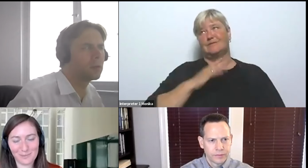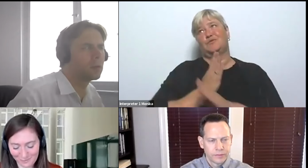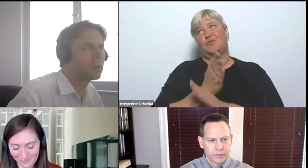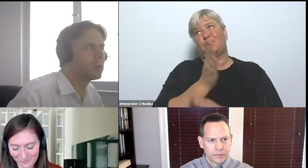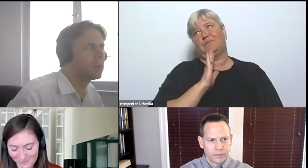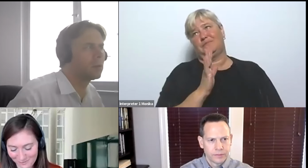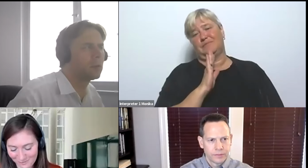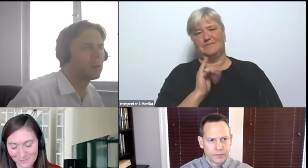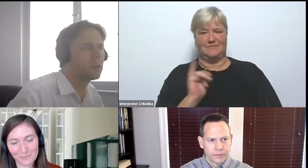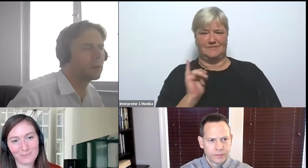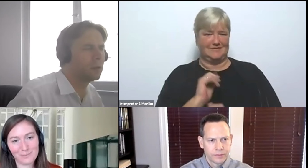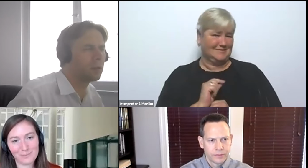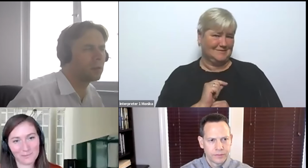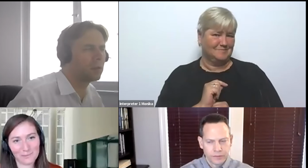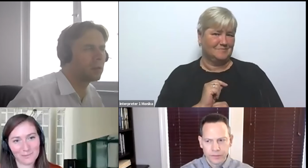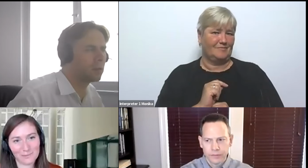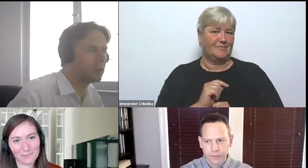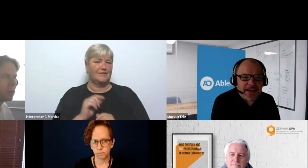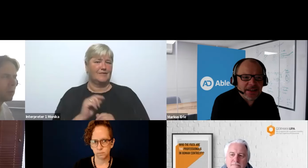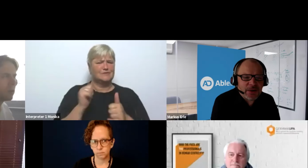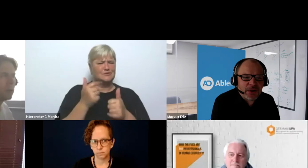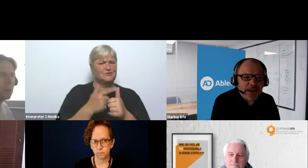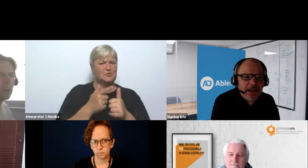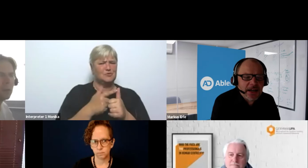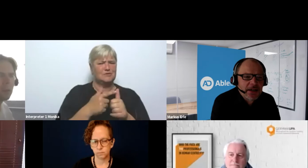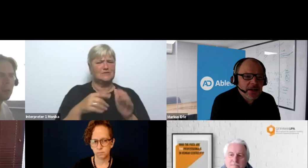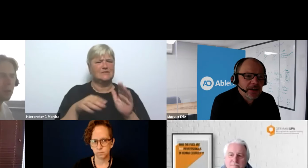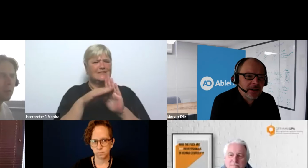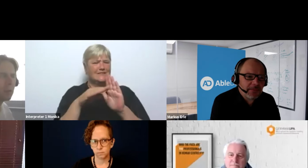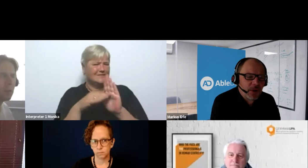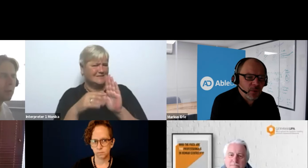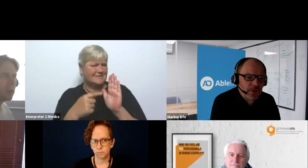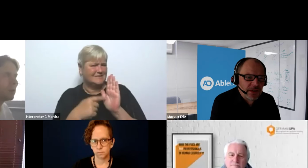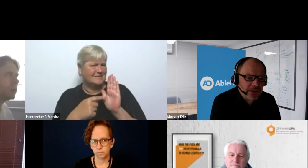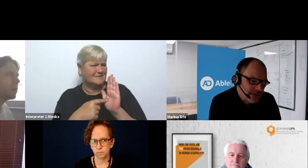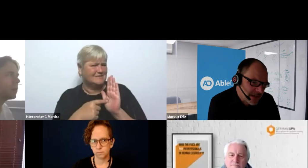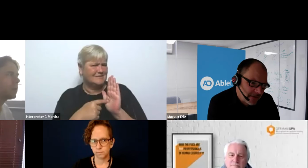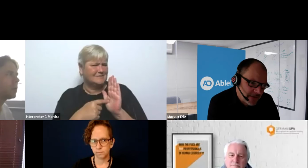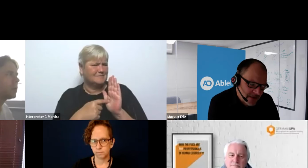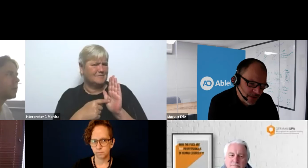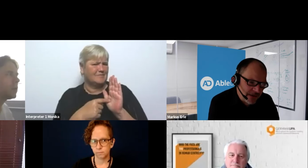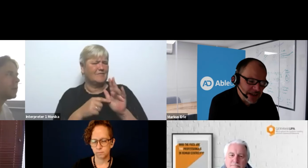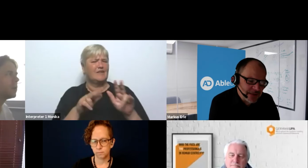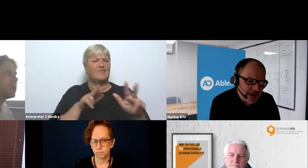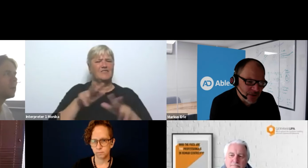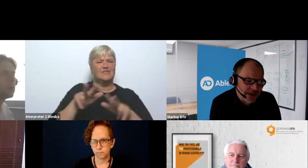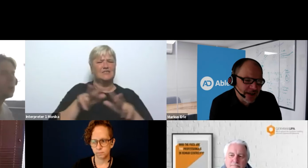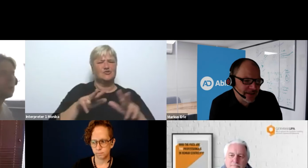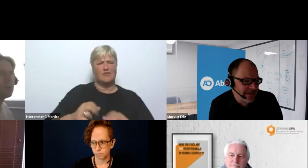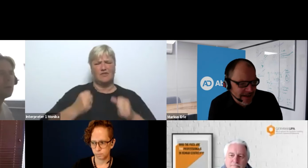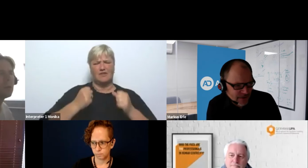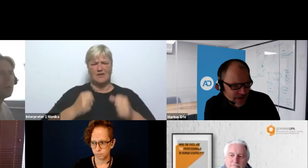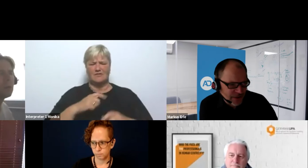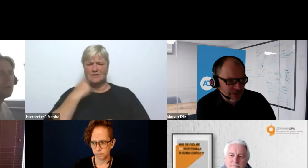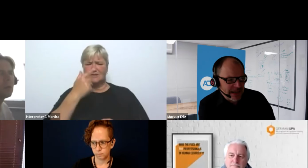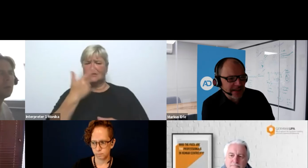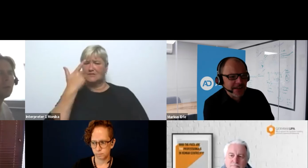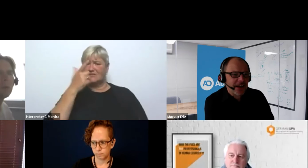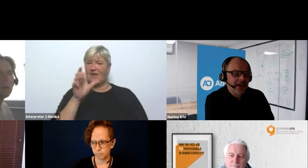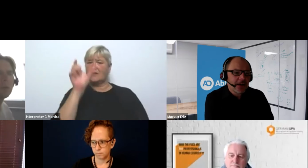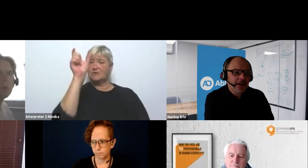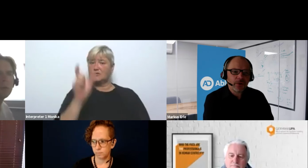auch auf, aber wir kamen jetzt erstmal von der Gesetzeskeule. Und die Wirtschaftskraft hast du erwähnt, zwei Säulen hast du